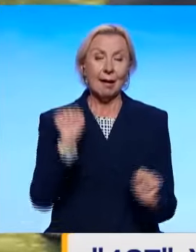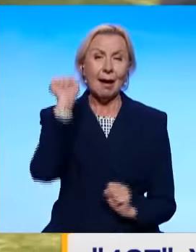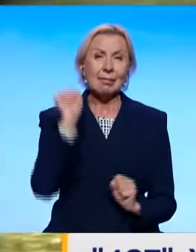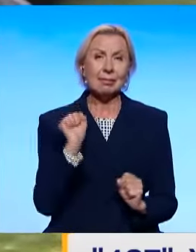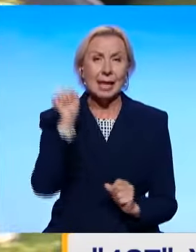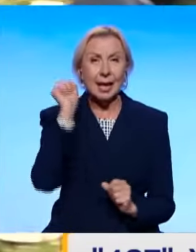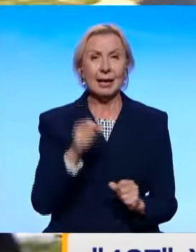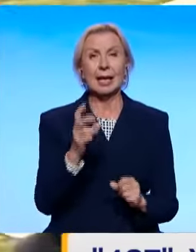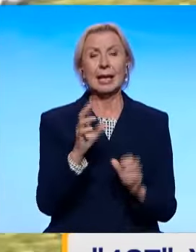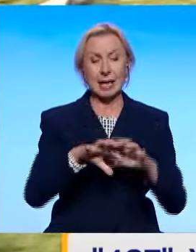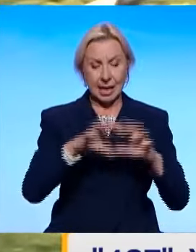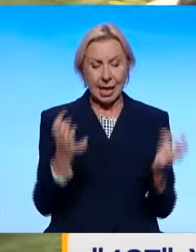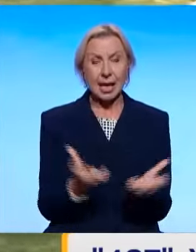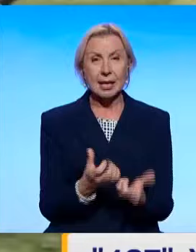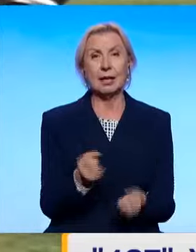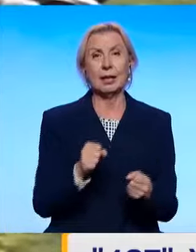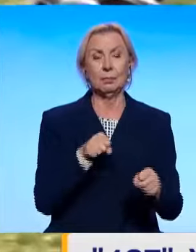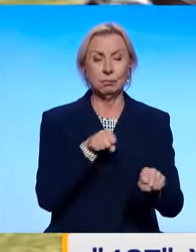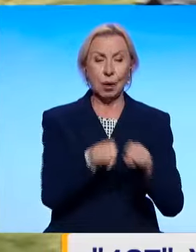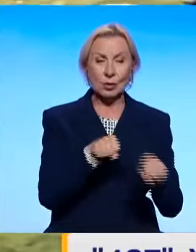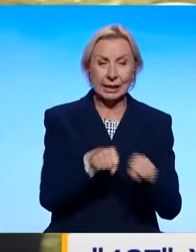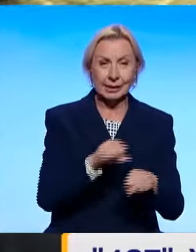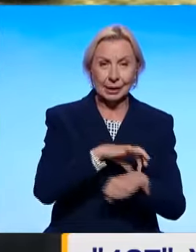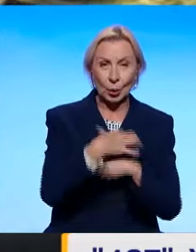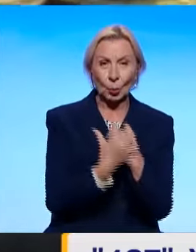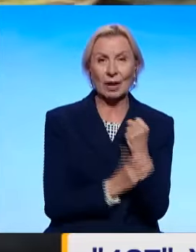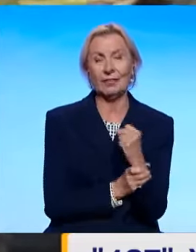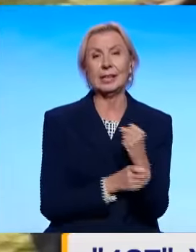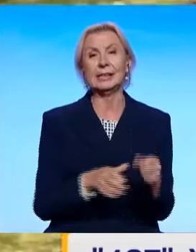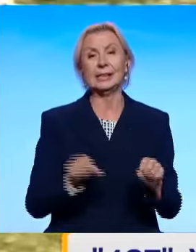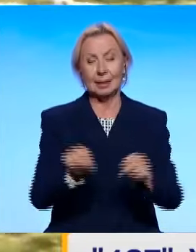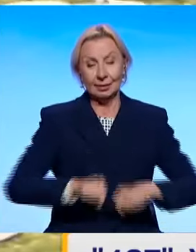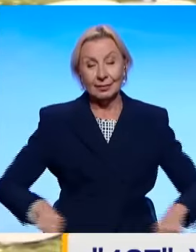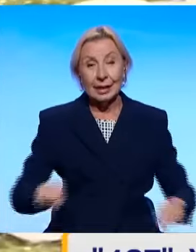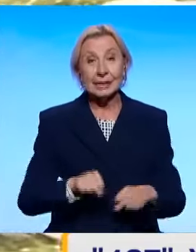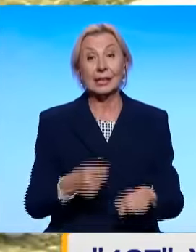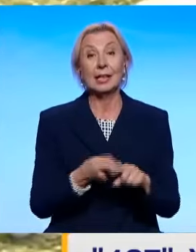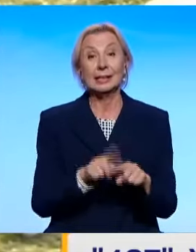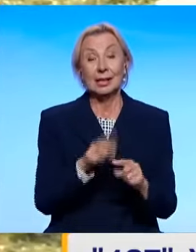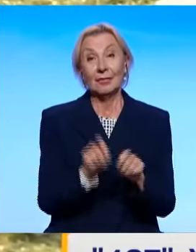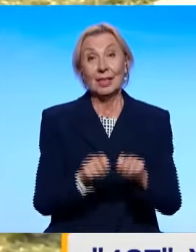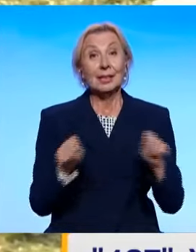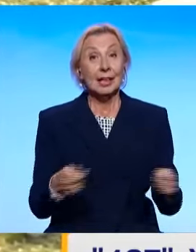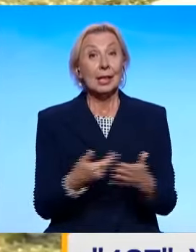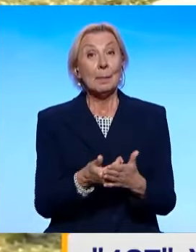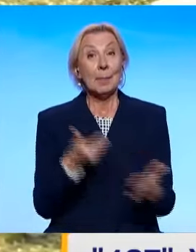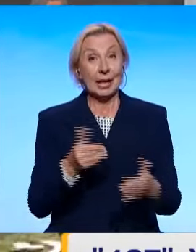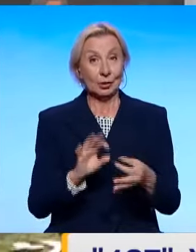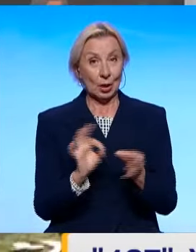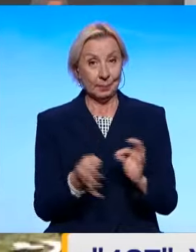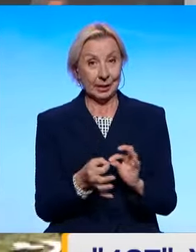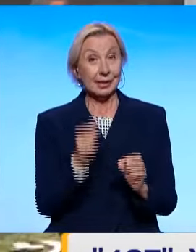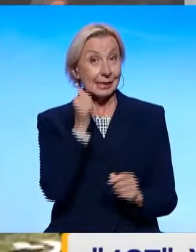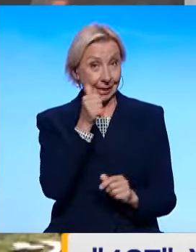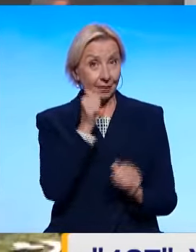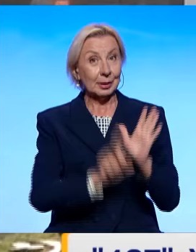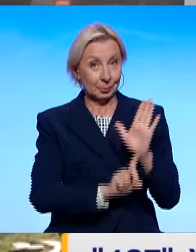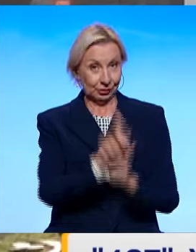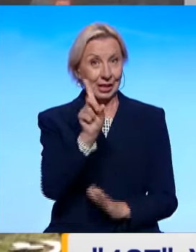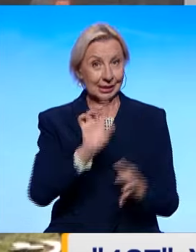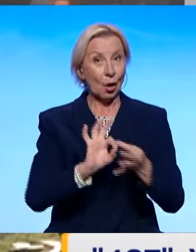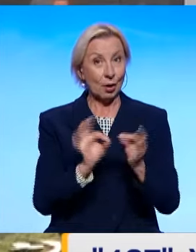гирі, боксерські рукавиці, весла для греблі. Інсталяцію в Лондоні відкрили перед Олімпіадою, яка завтра стартує в